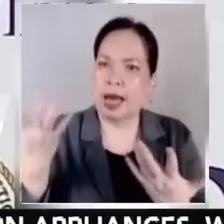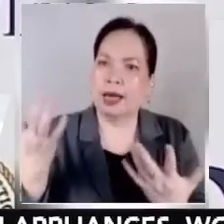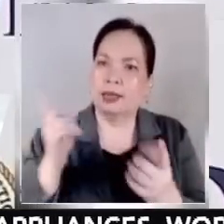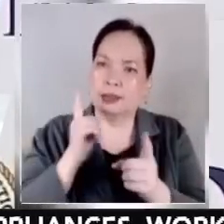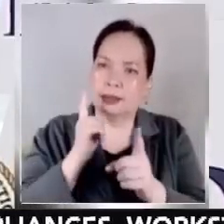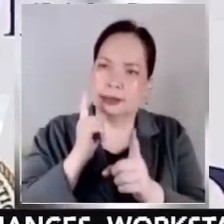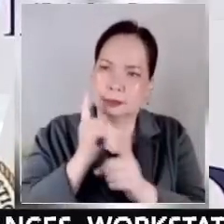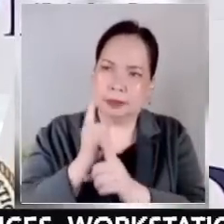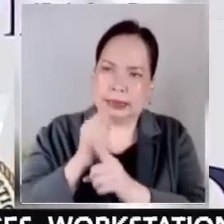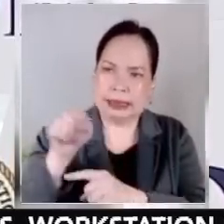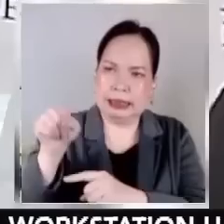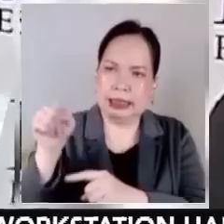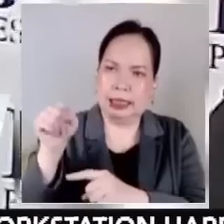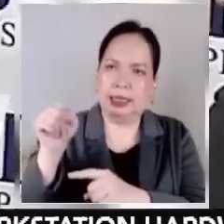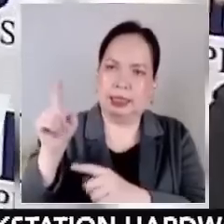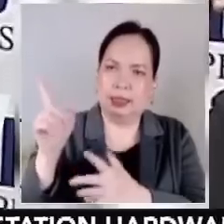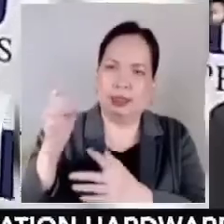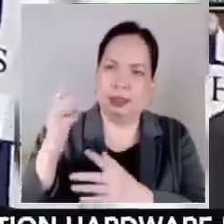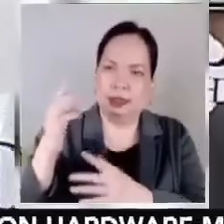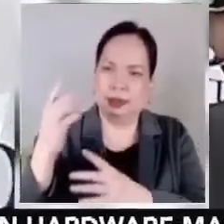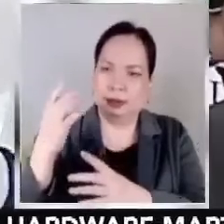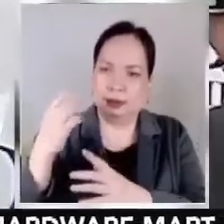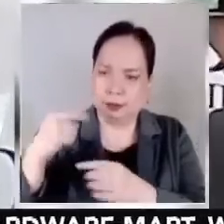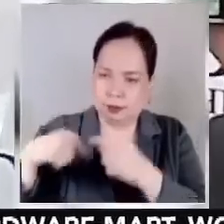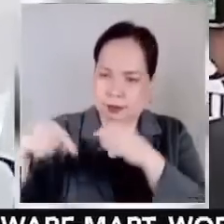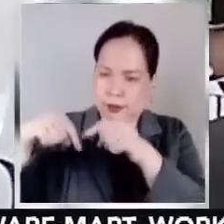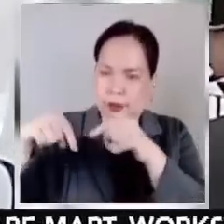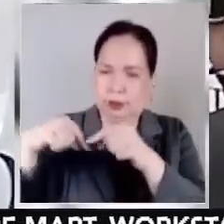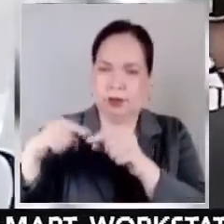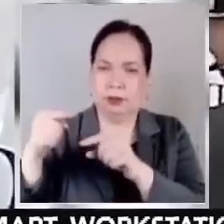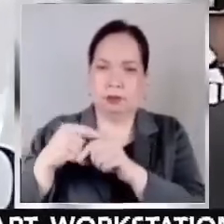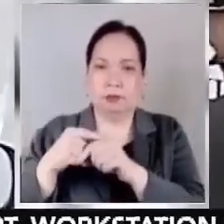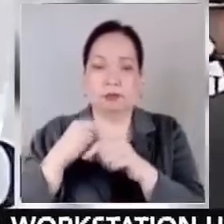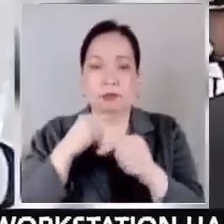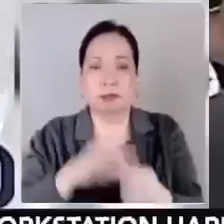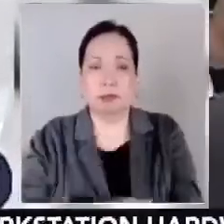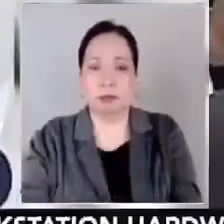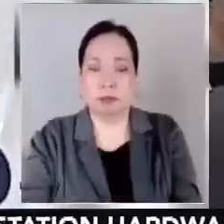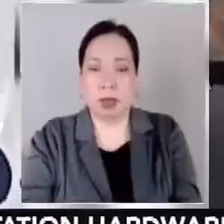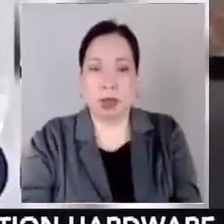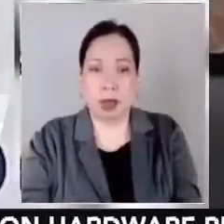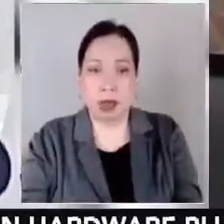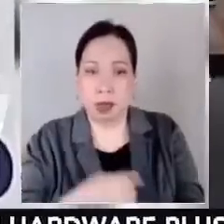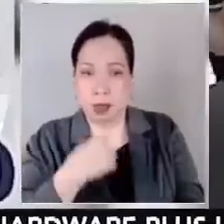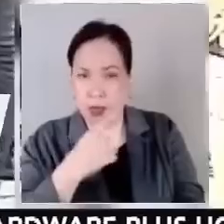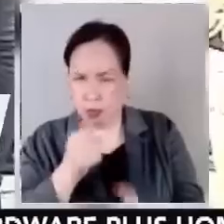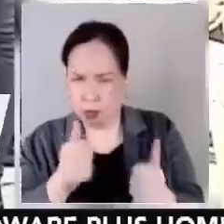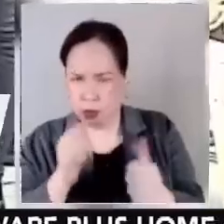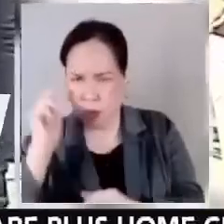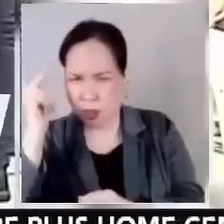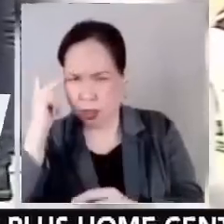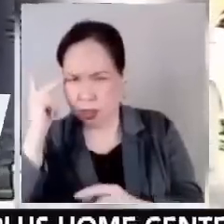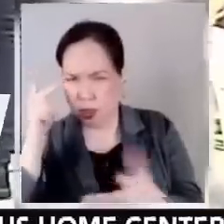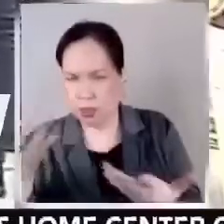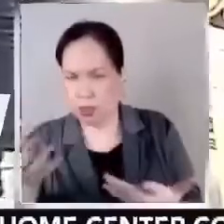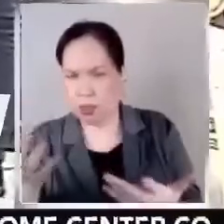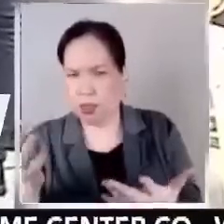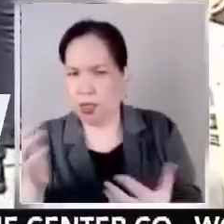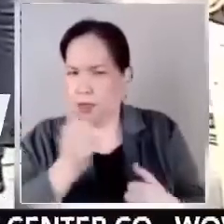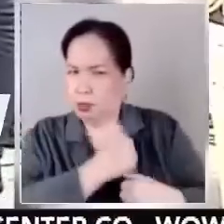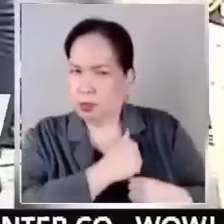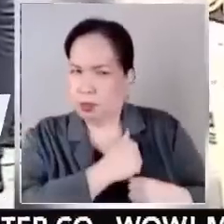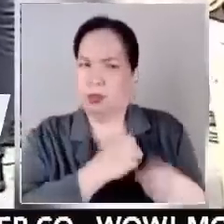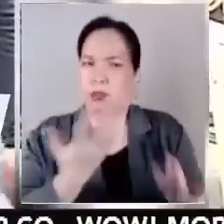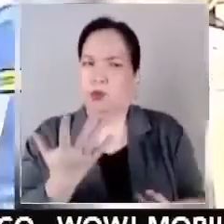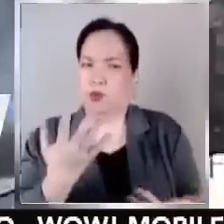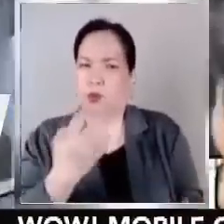properly moven tumanggi siul na sabihin kung pulitiko opisyal ng gobyerno Sundalo o bahagi ng law enforcement ang